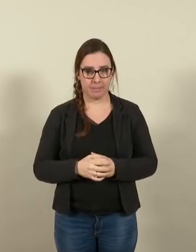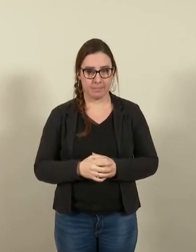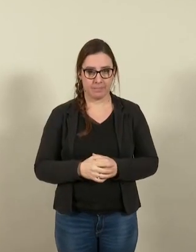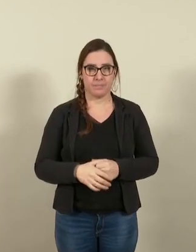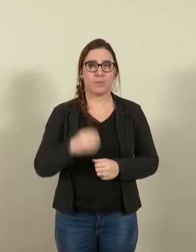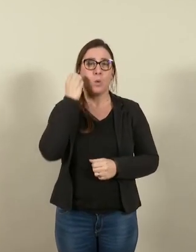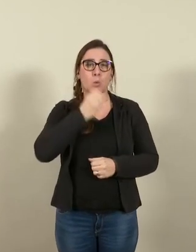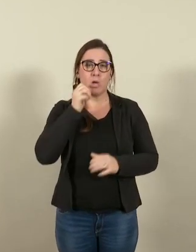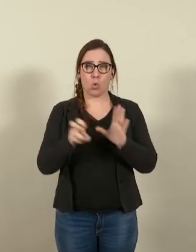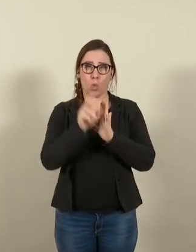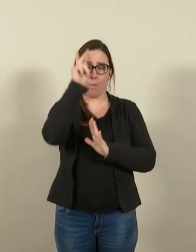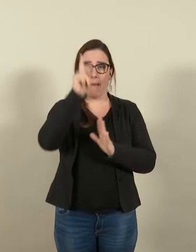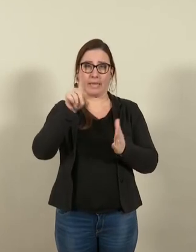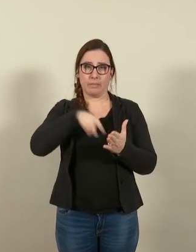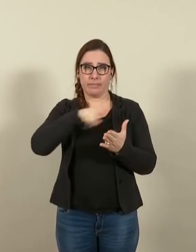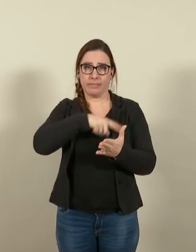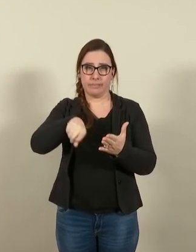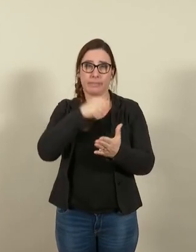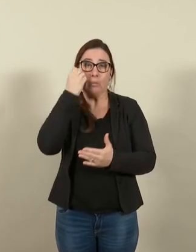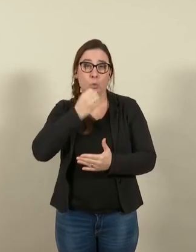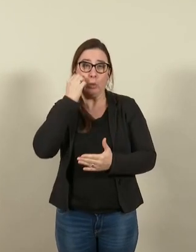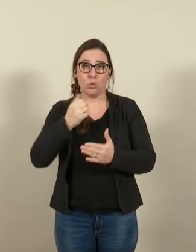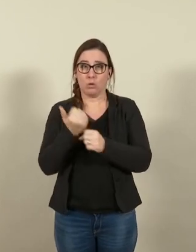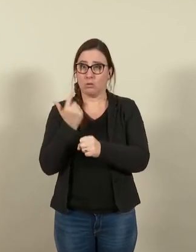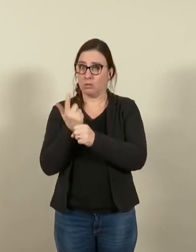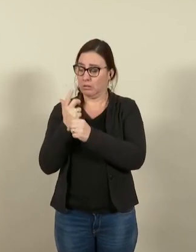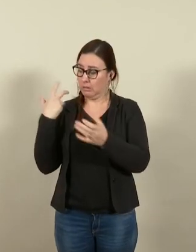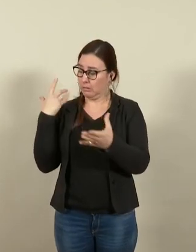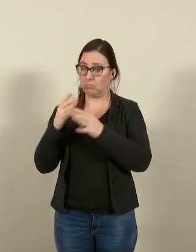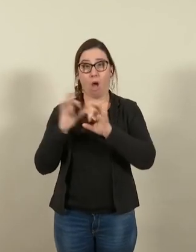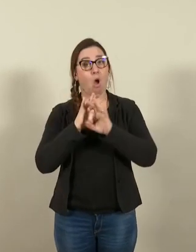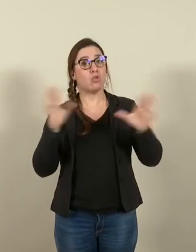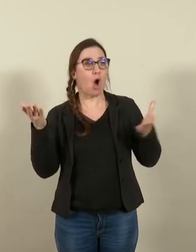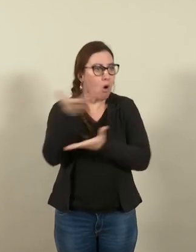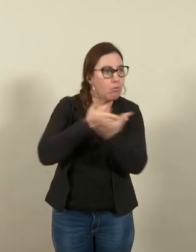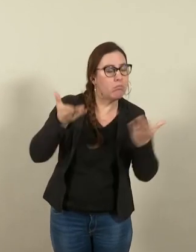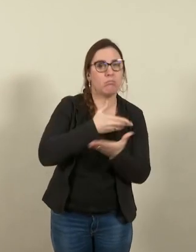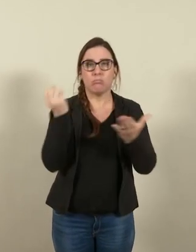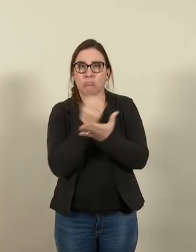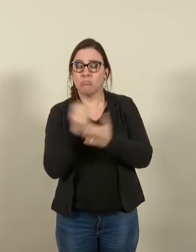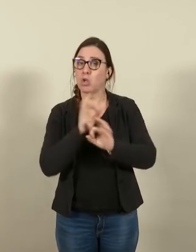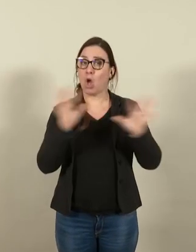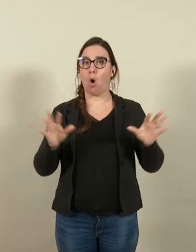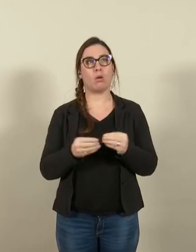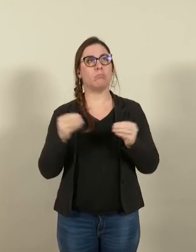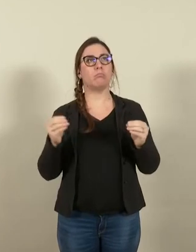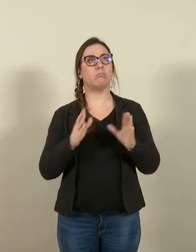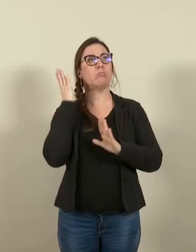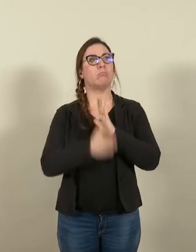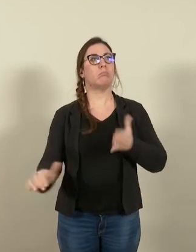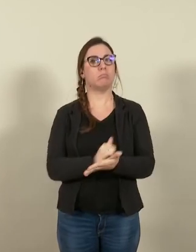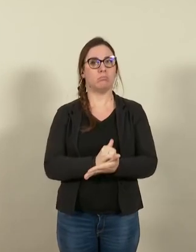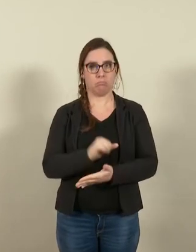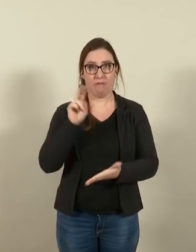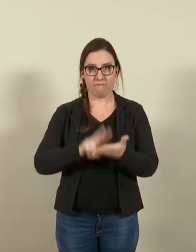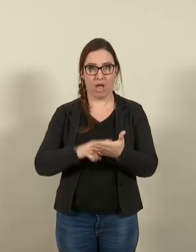quotidien Grenoble Paris ces dernières années sans aucune concertation ni information préalable est une réalité et nous